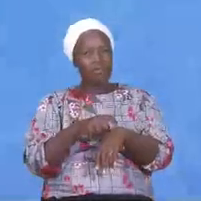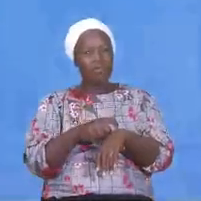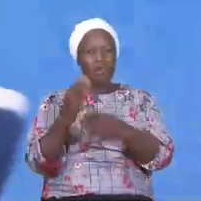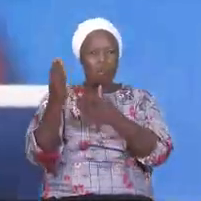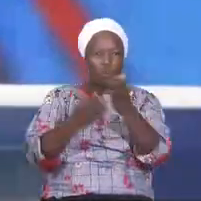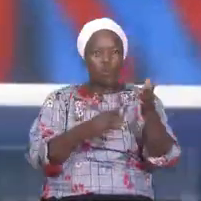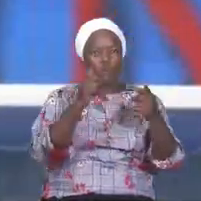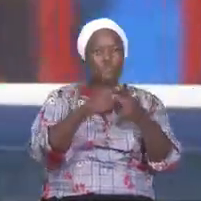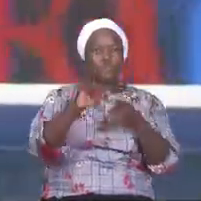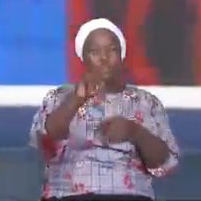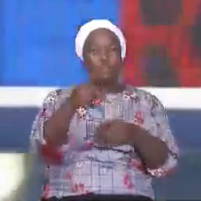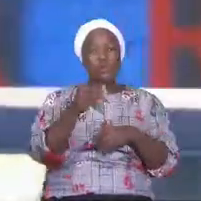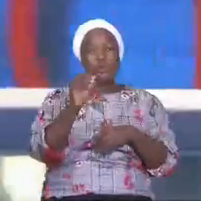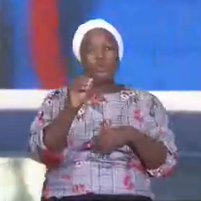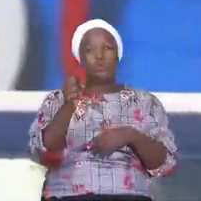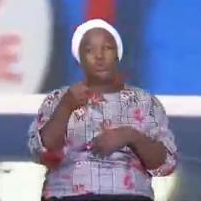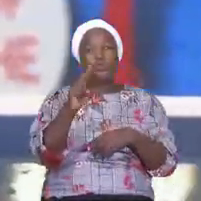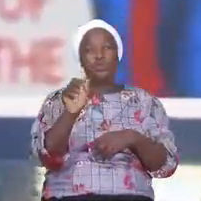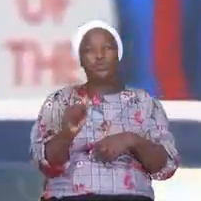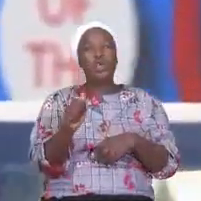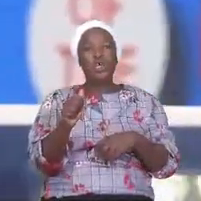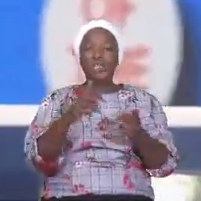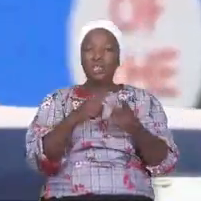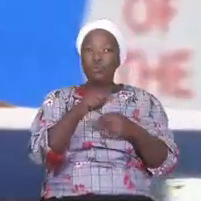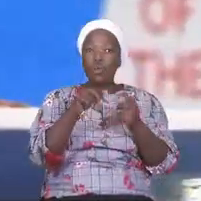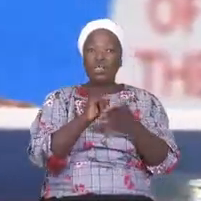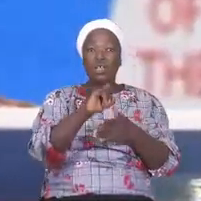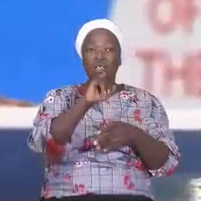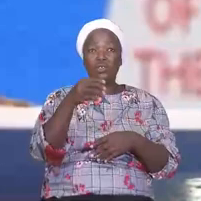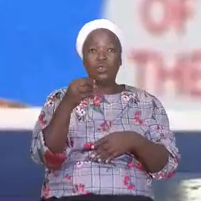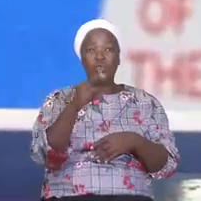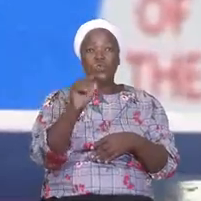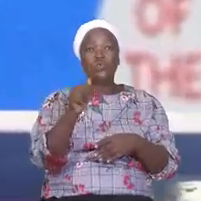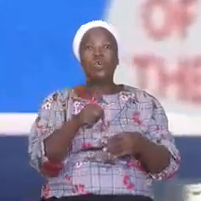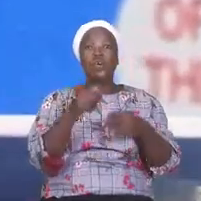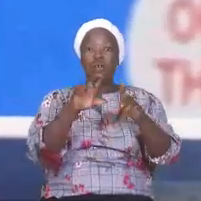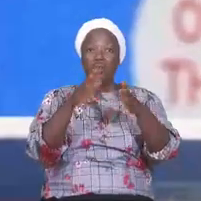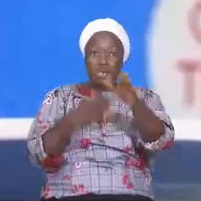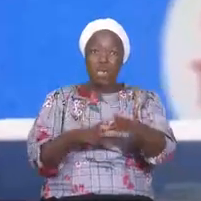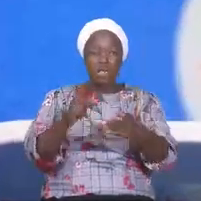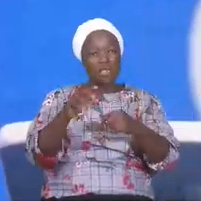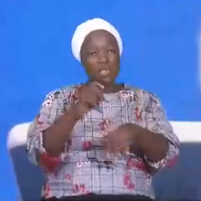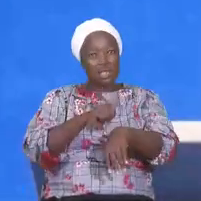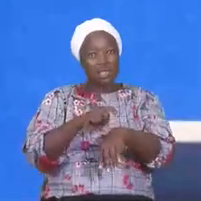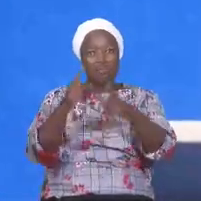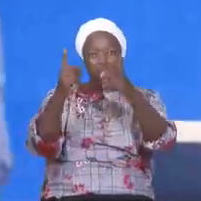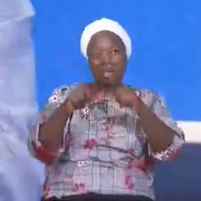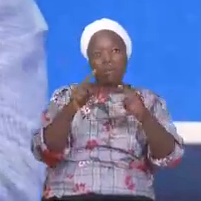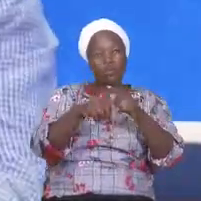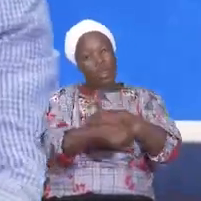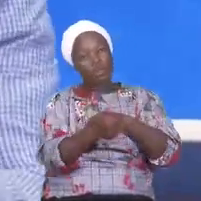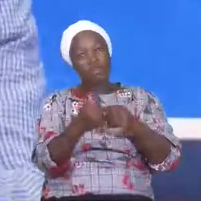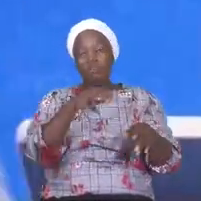au début, c'était Moïse. Quand Moïse est passé, l'emploi du temps, c'était Josué. Quand Josué est